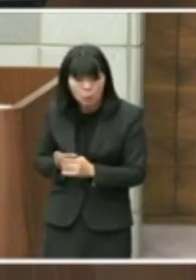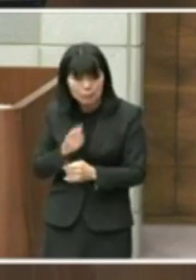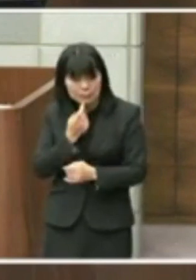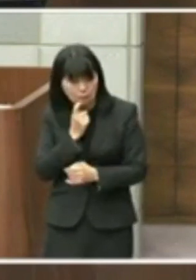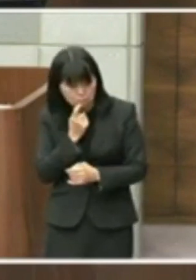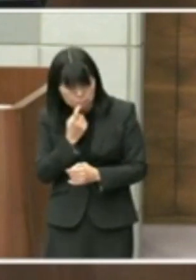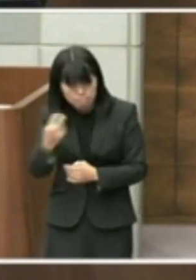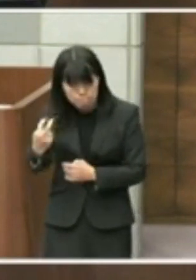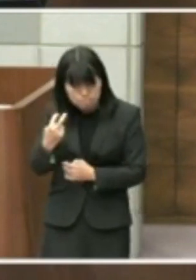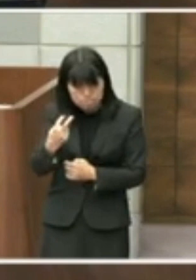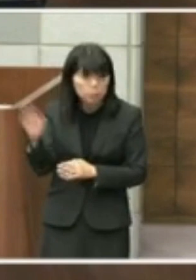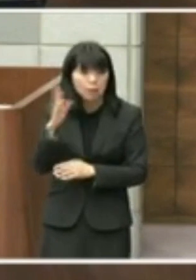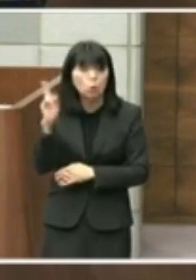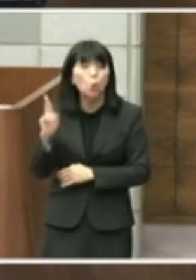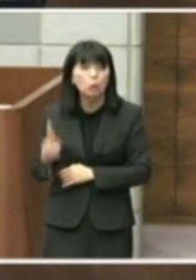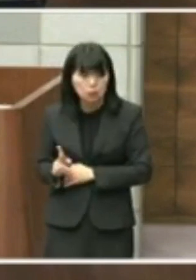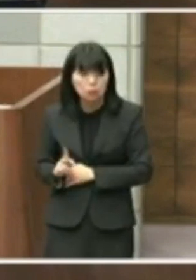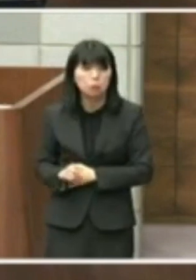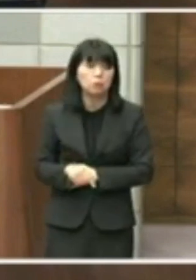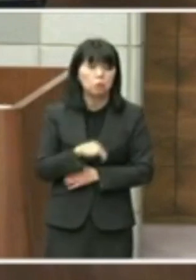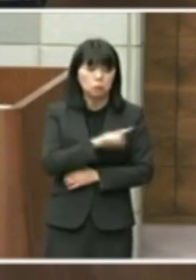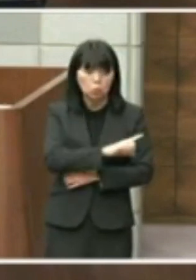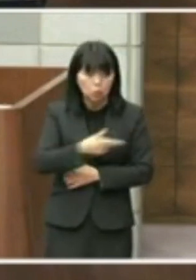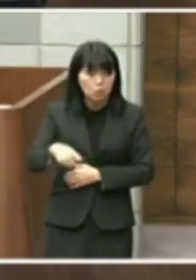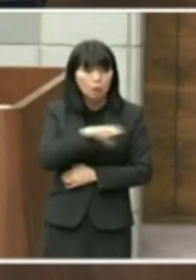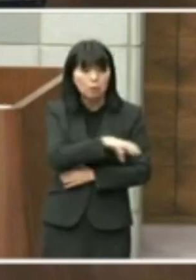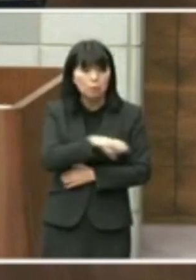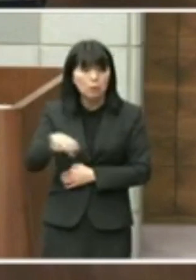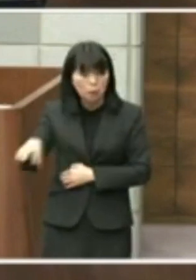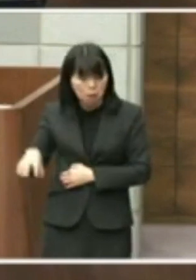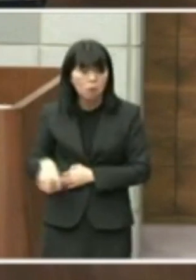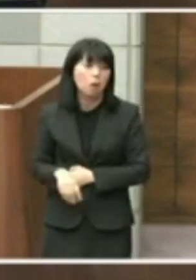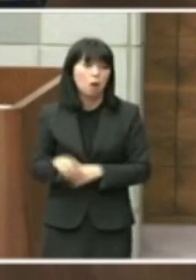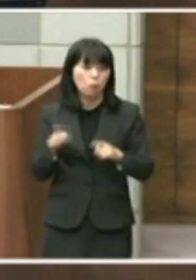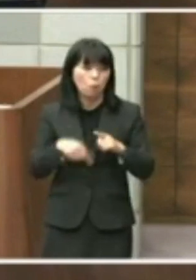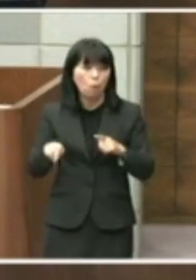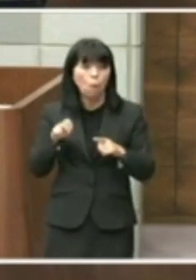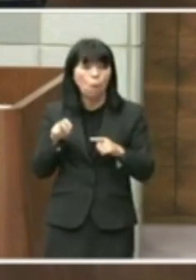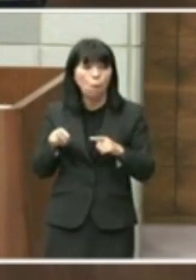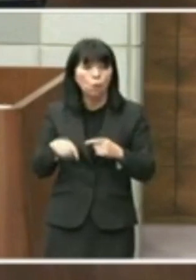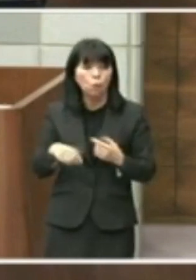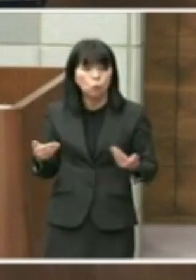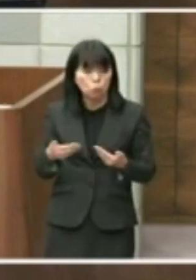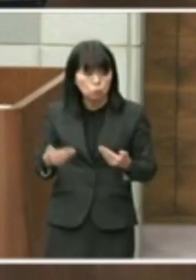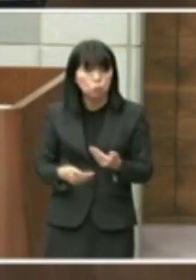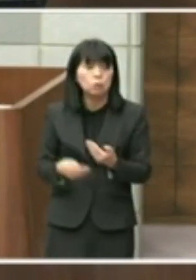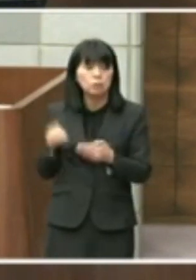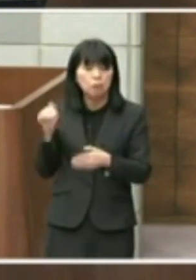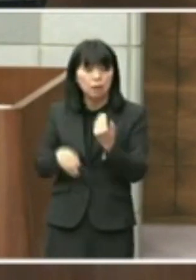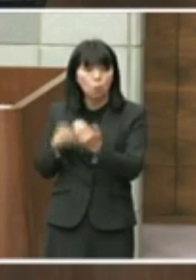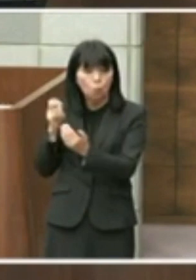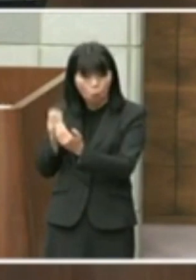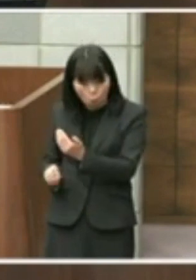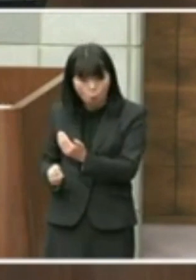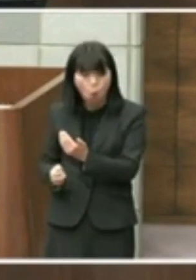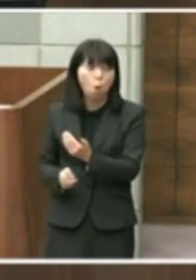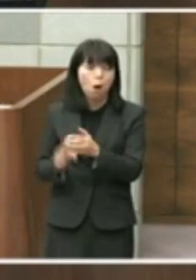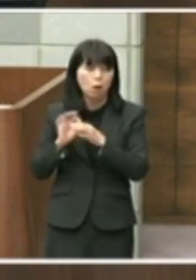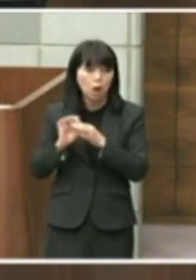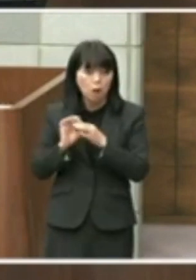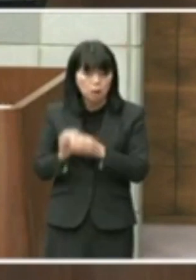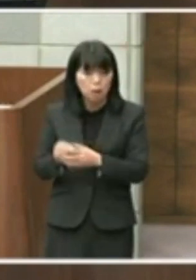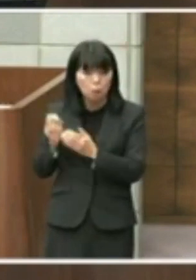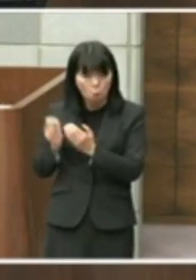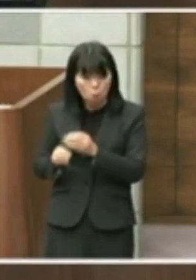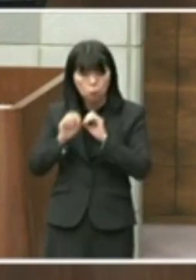よう、あらゆる機会を捉え、公職選挙法等関係法令の周知、啓発に努めるなど、